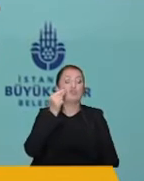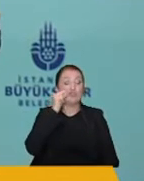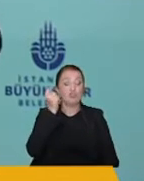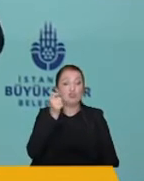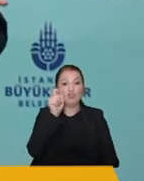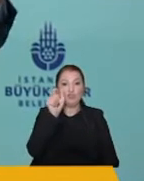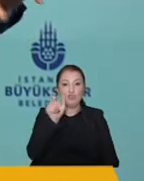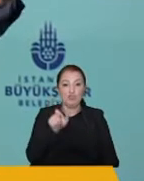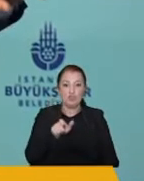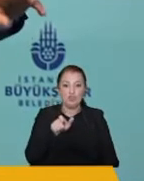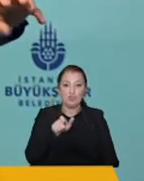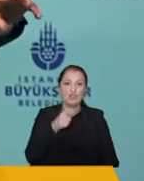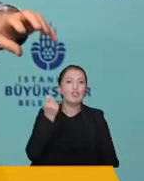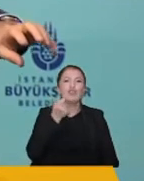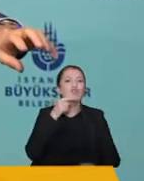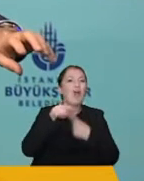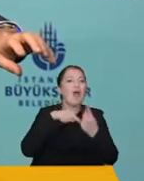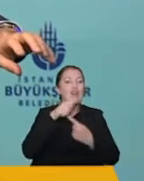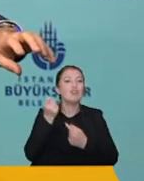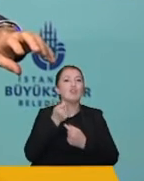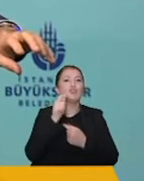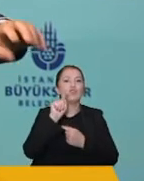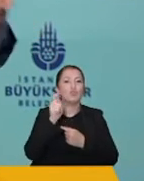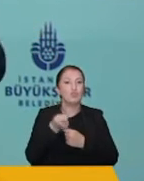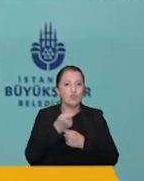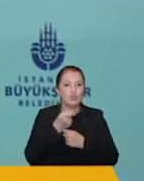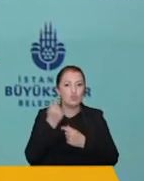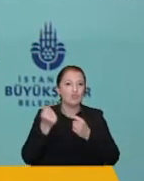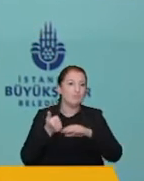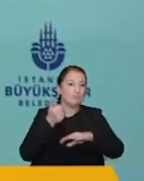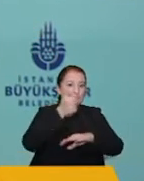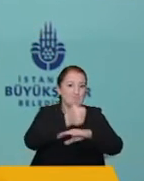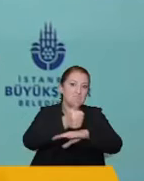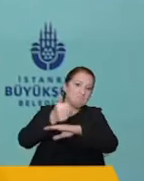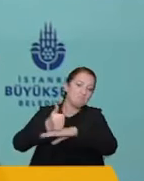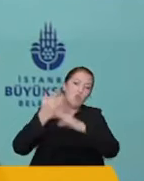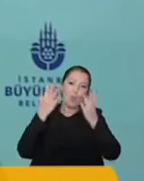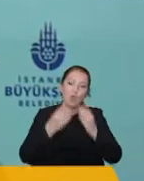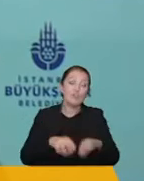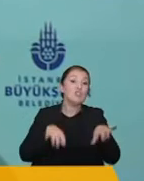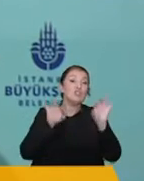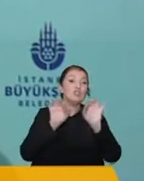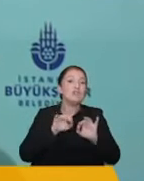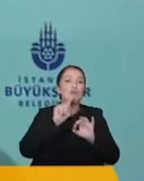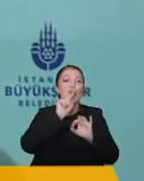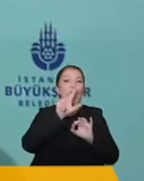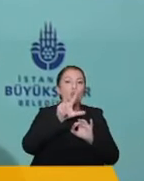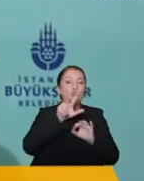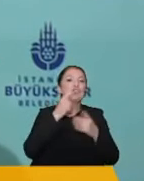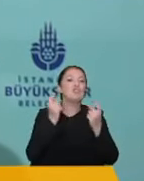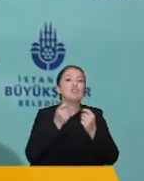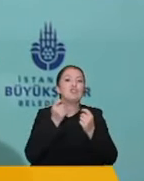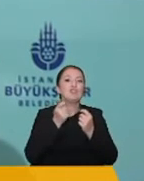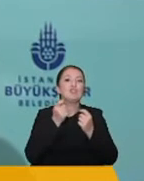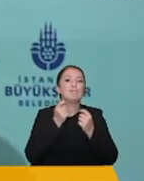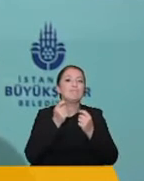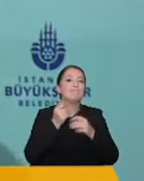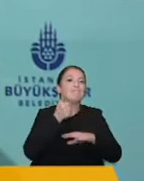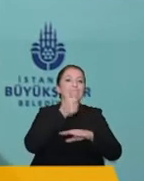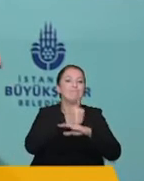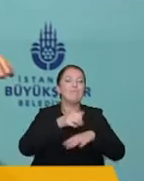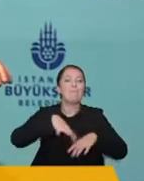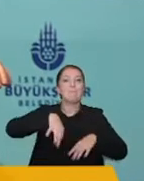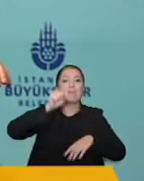işçiye, iş arayana iş bulundu. Ve şu anda bu 13 istihdam merkezinde